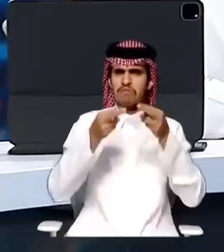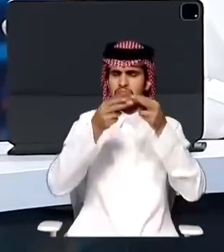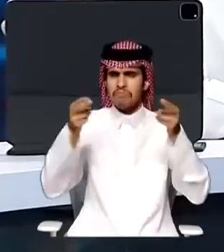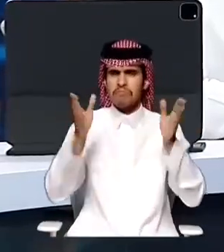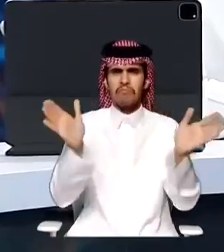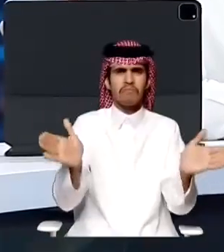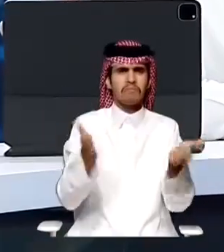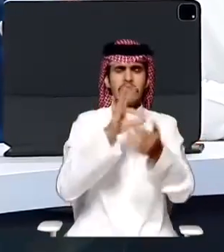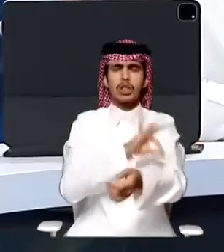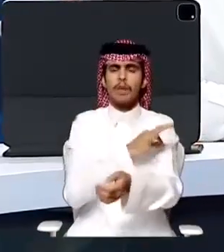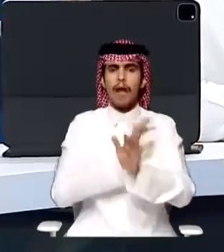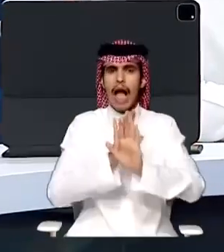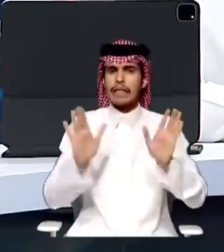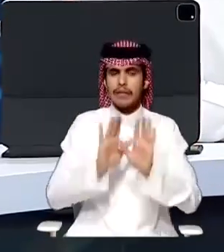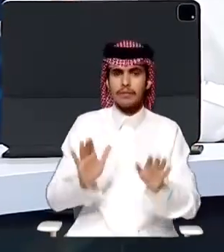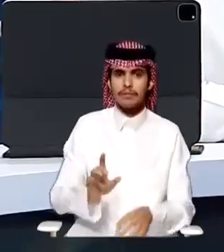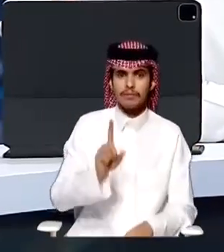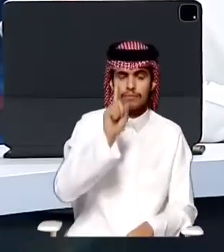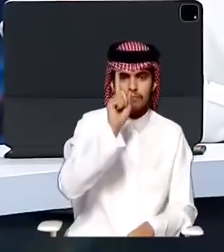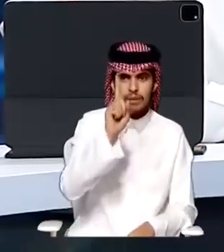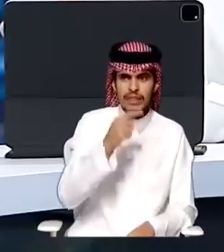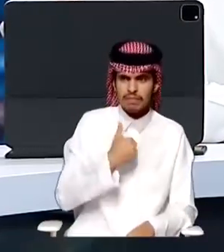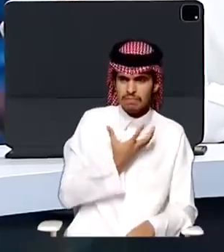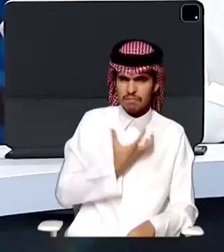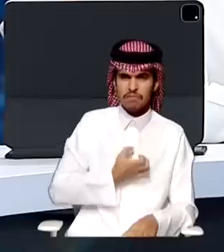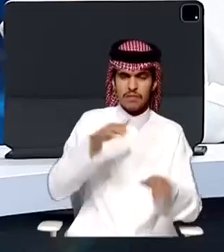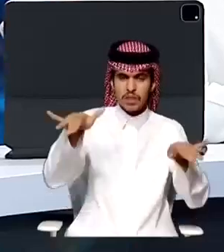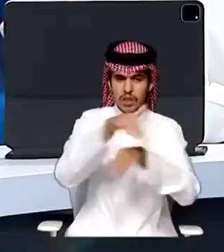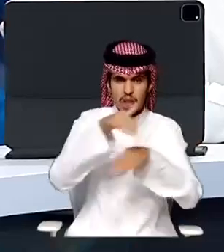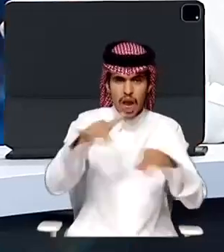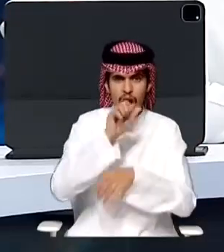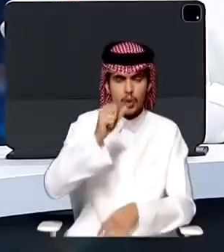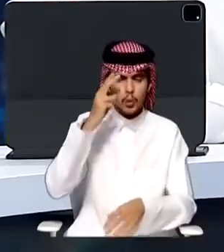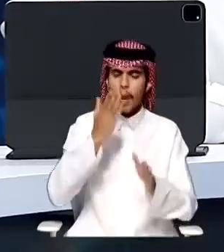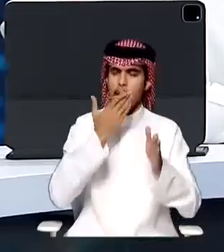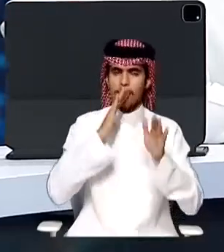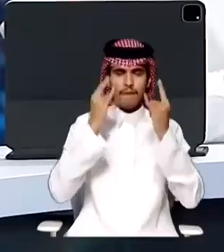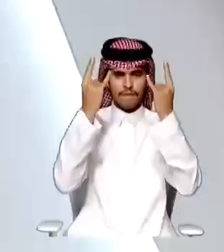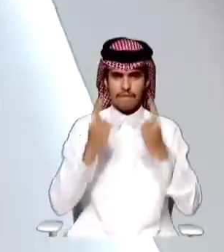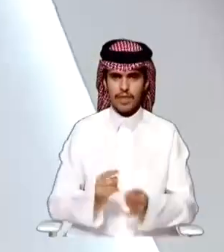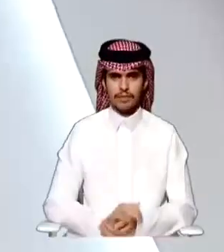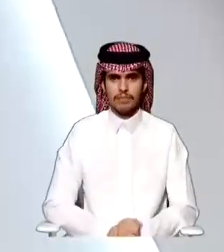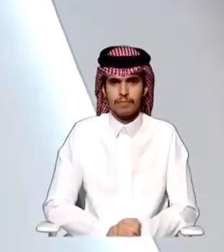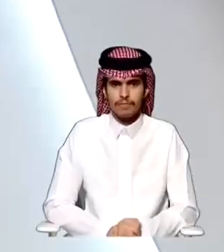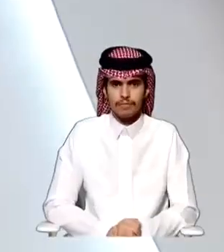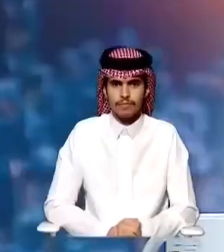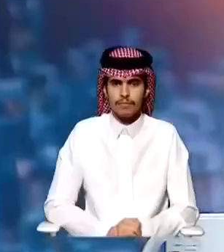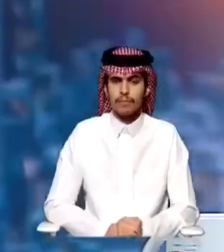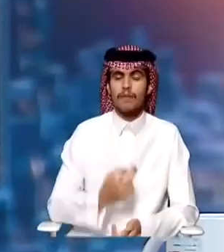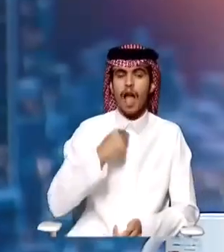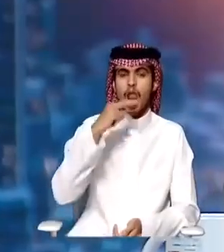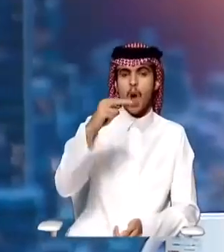تجارب عاديه لكن تجارب محرجه في الشارع السعودي الحمد لله ما نجد ذلك طيب اخوي بدر